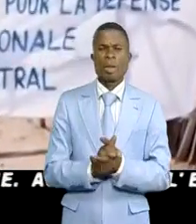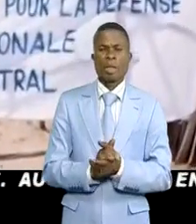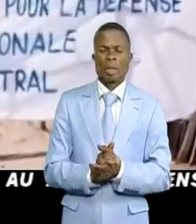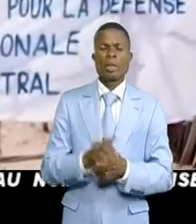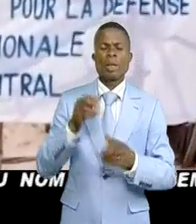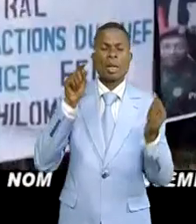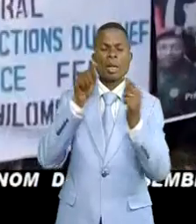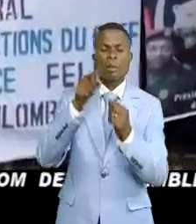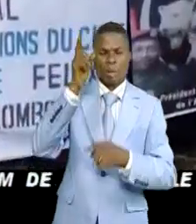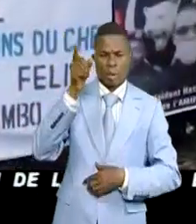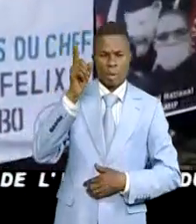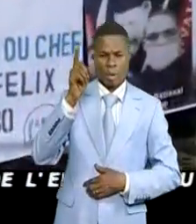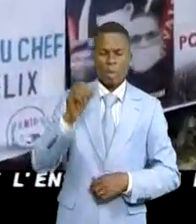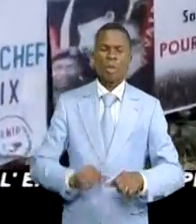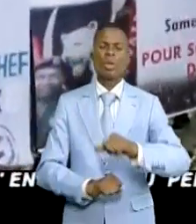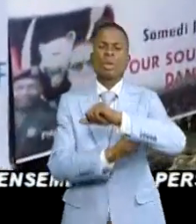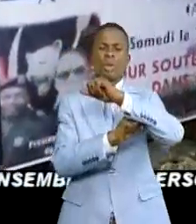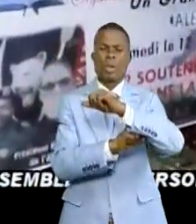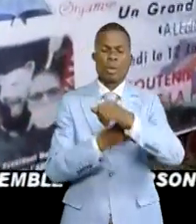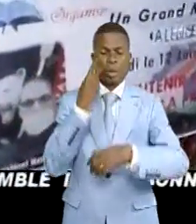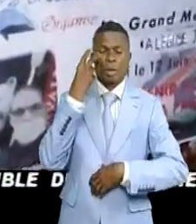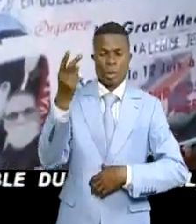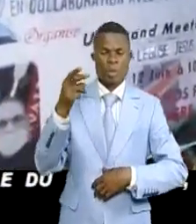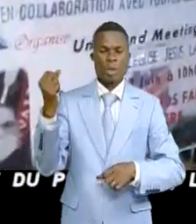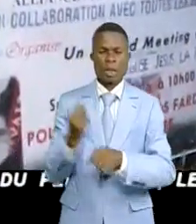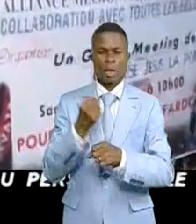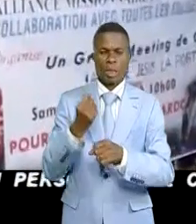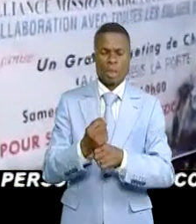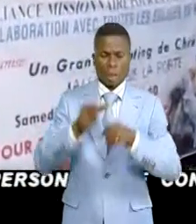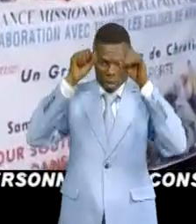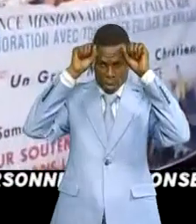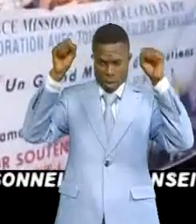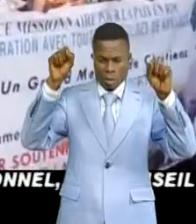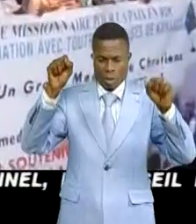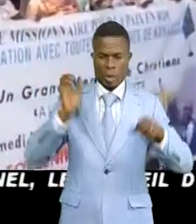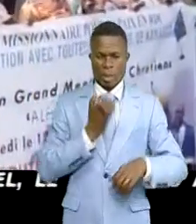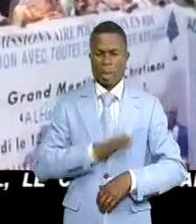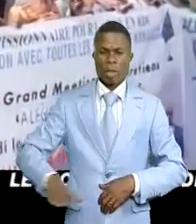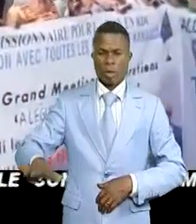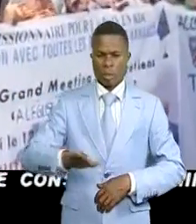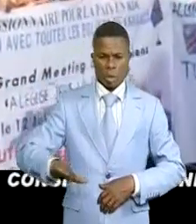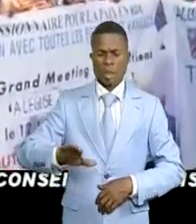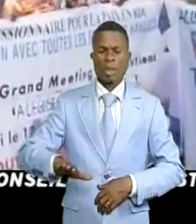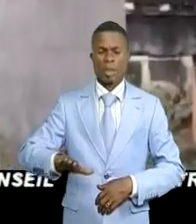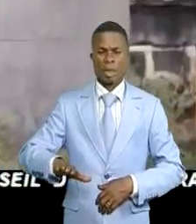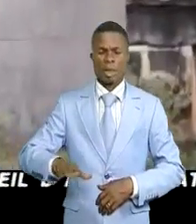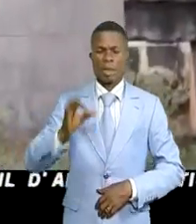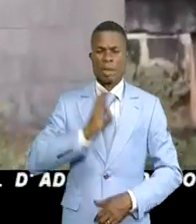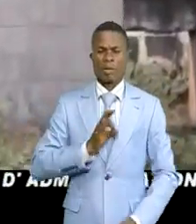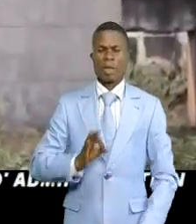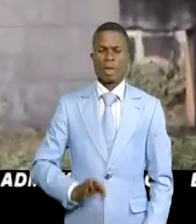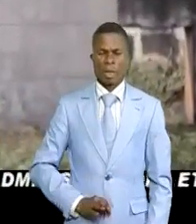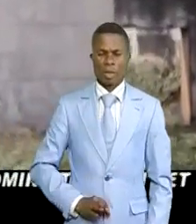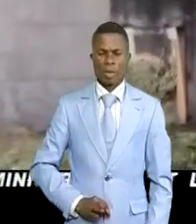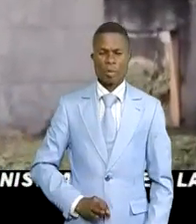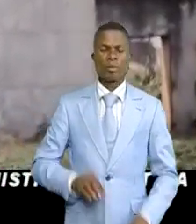dont l'objet est de soutenir la vision et les actions du président de la République démocratique du Congo, Félix-Antoine